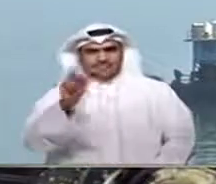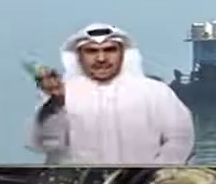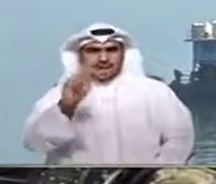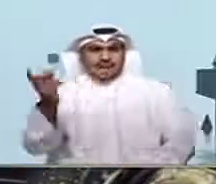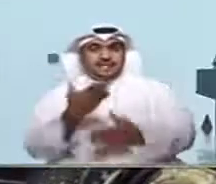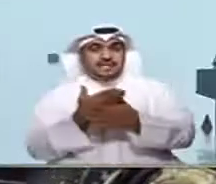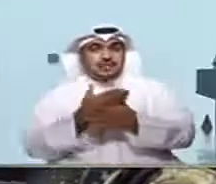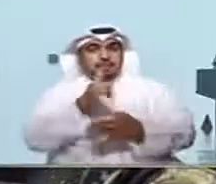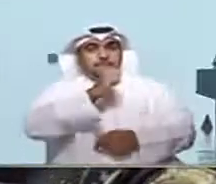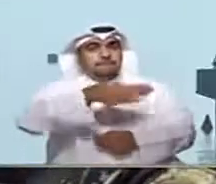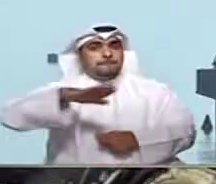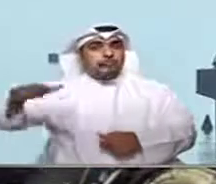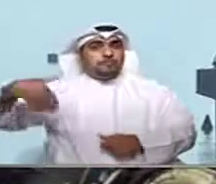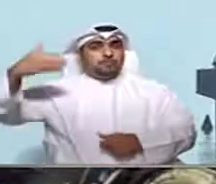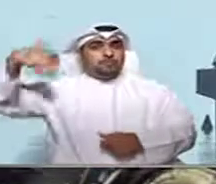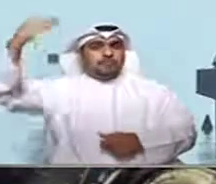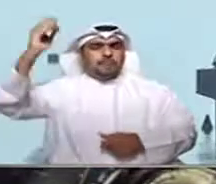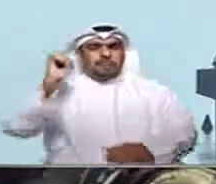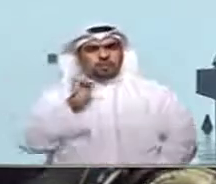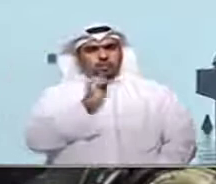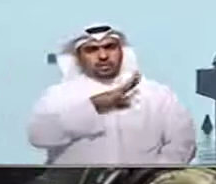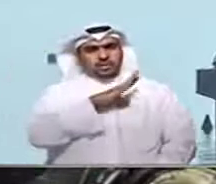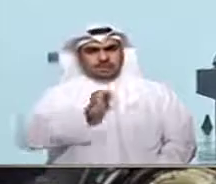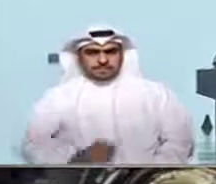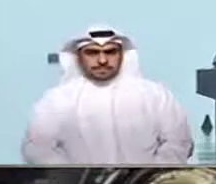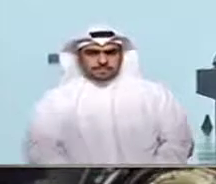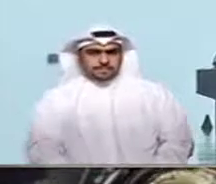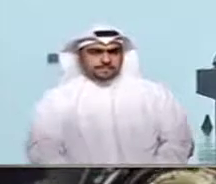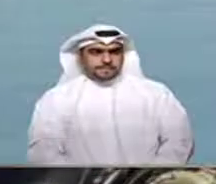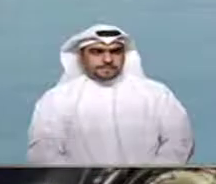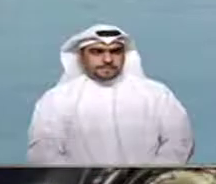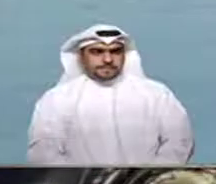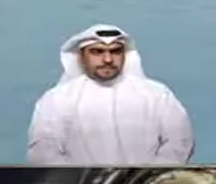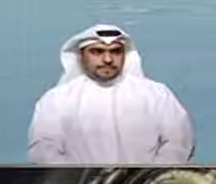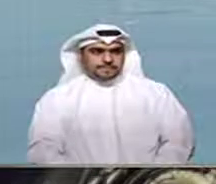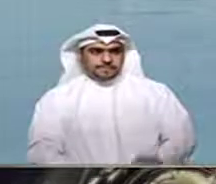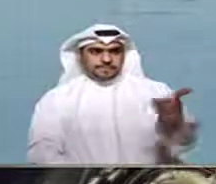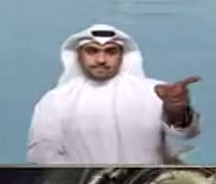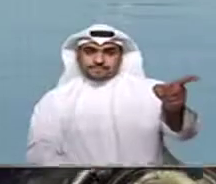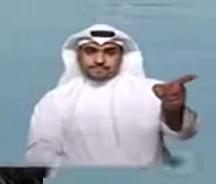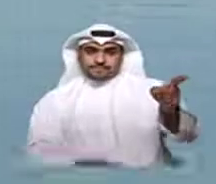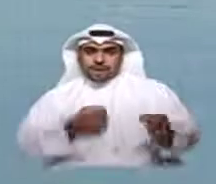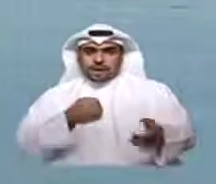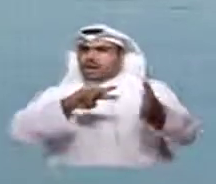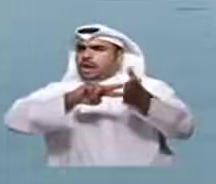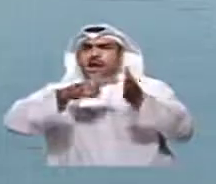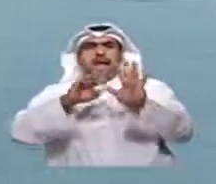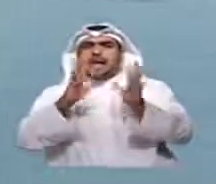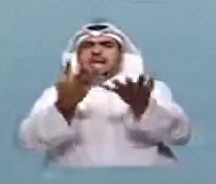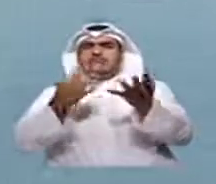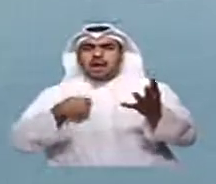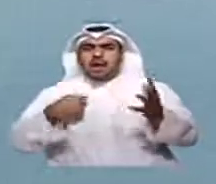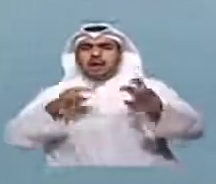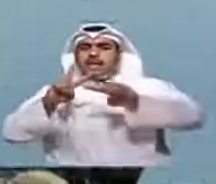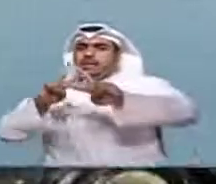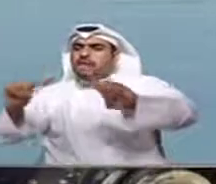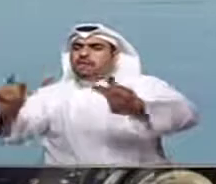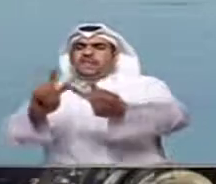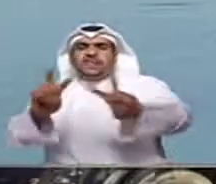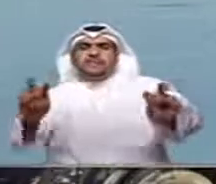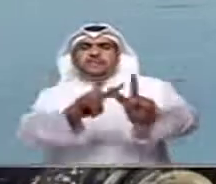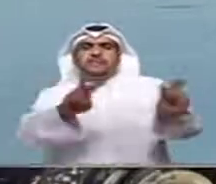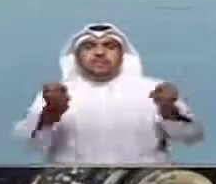تلوث بيئي في حال عدم إزالتها. أجرانا نقوم بالتفتيش المفاجئ على قطع متواجدة في منطقة عشيرج